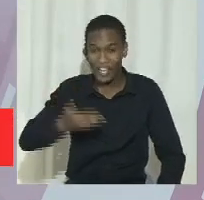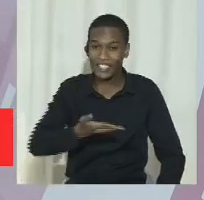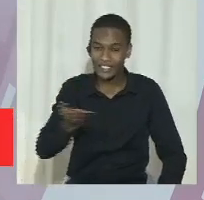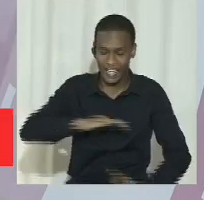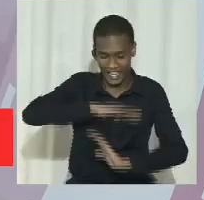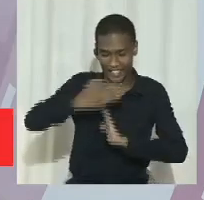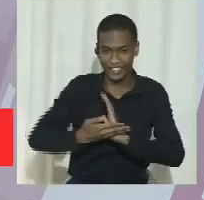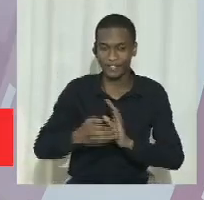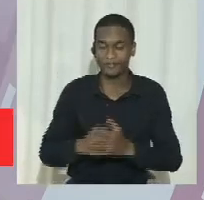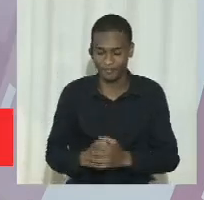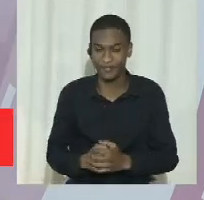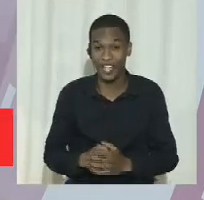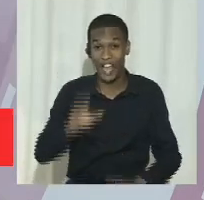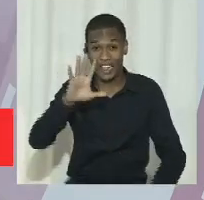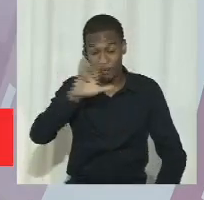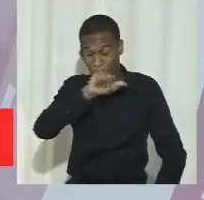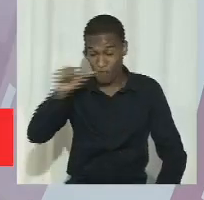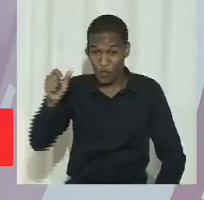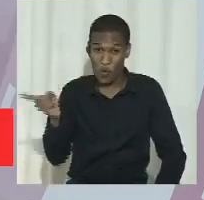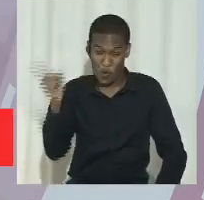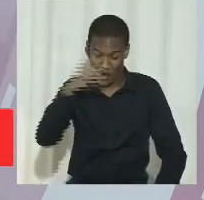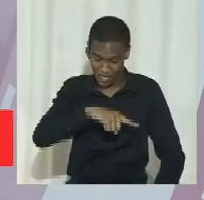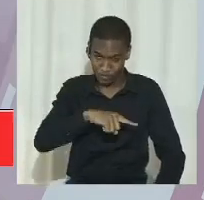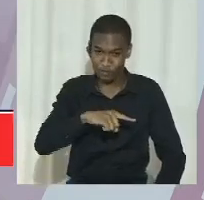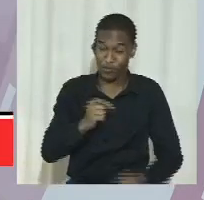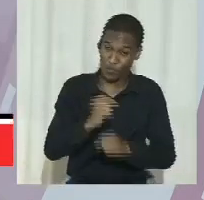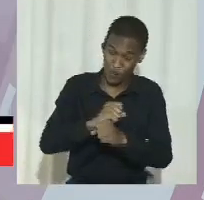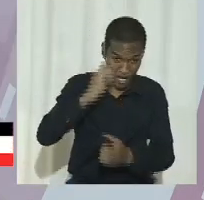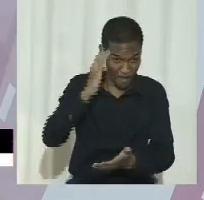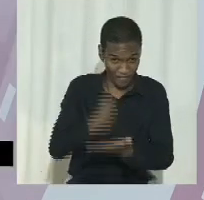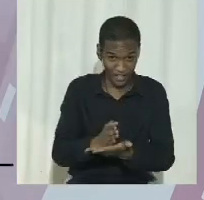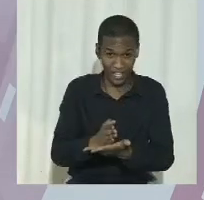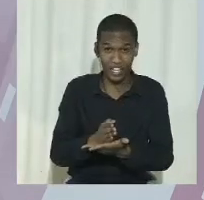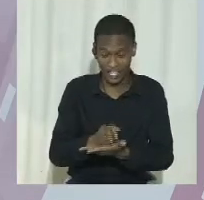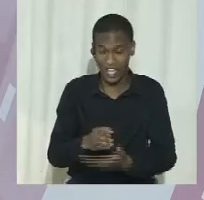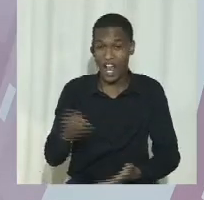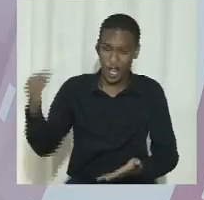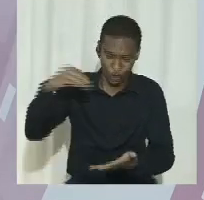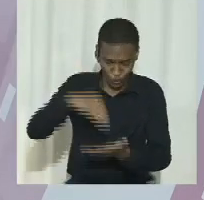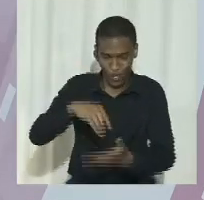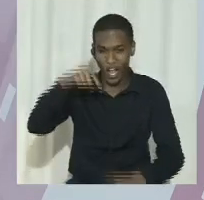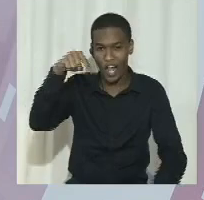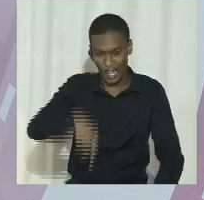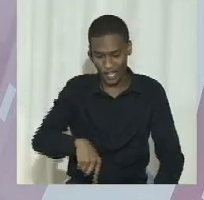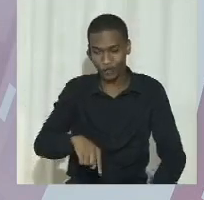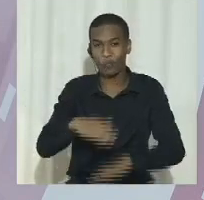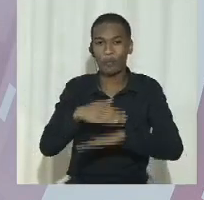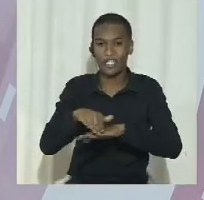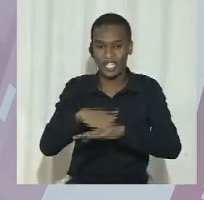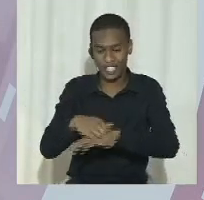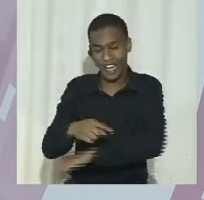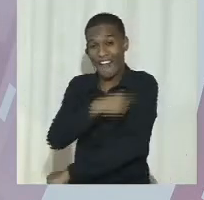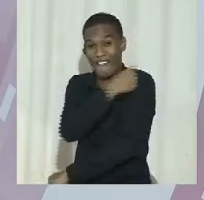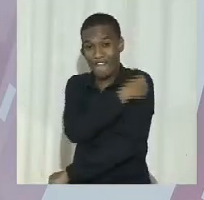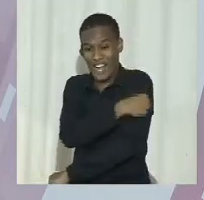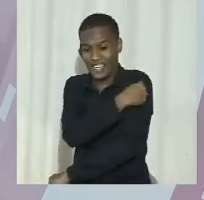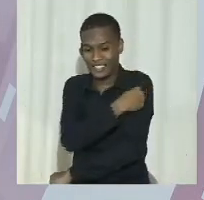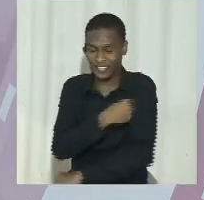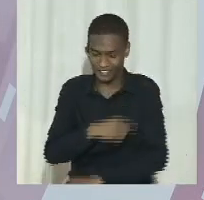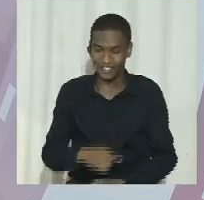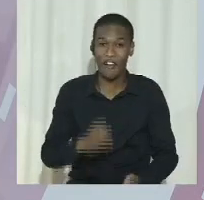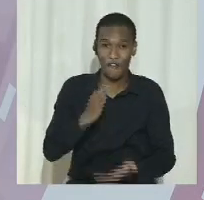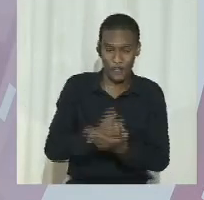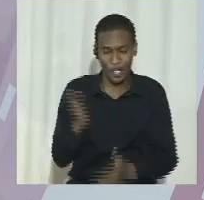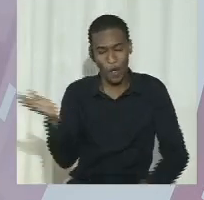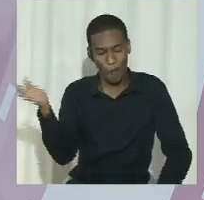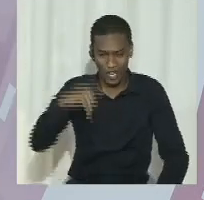afaka 5 andro dia ho tonga eto Madagasikara ny vaksiny izay